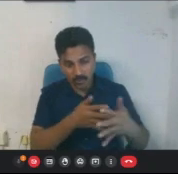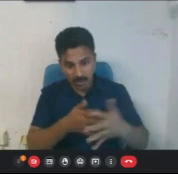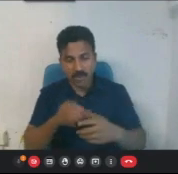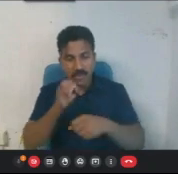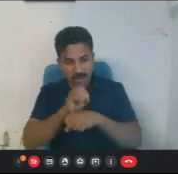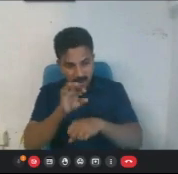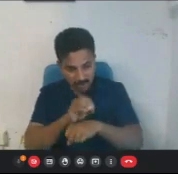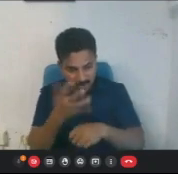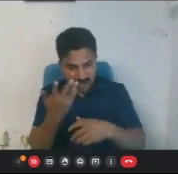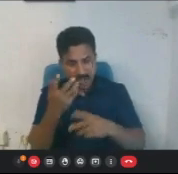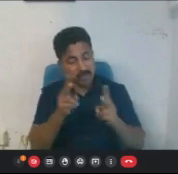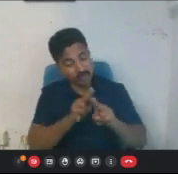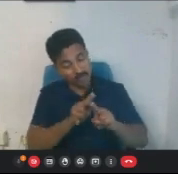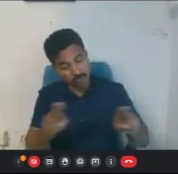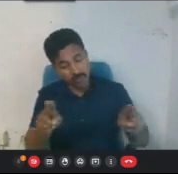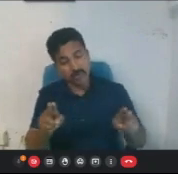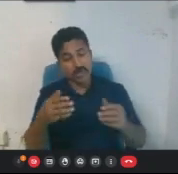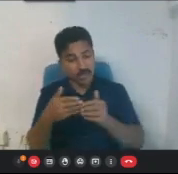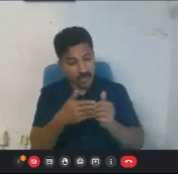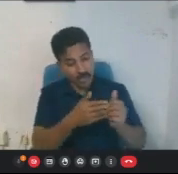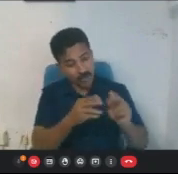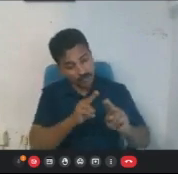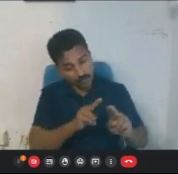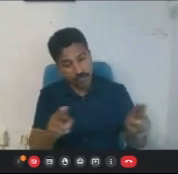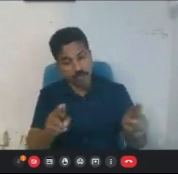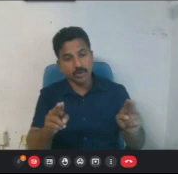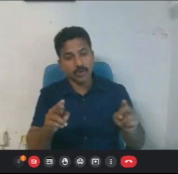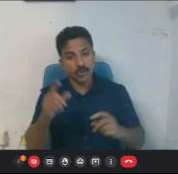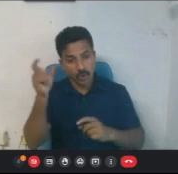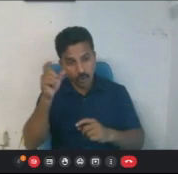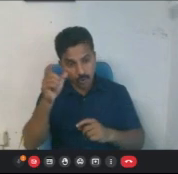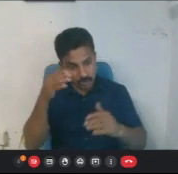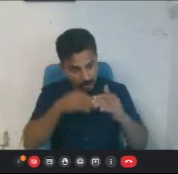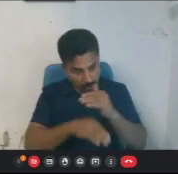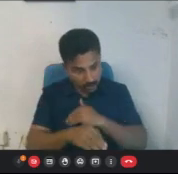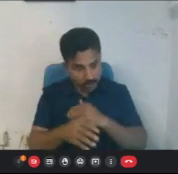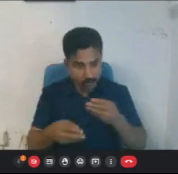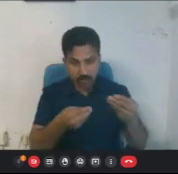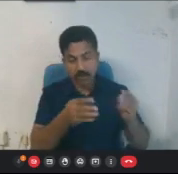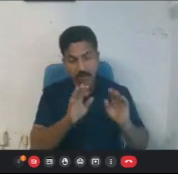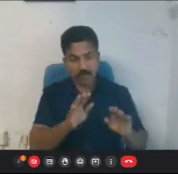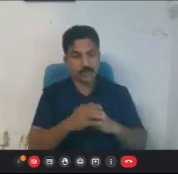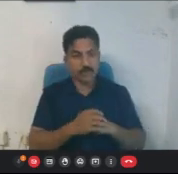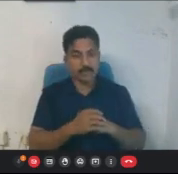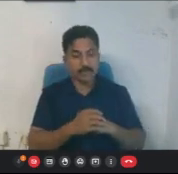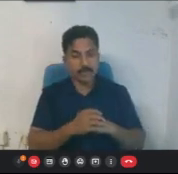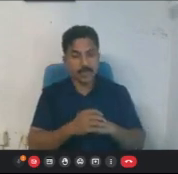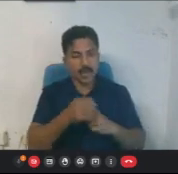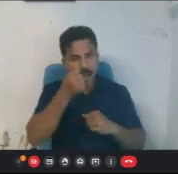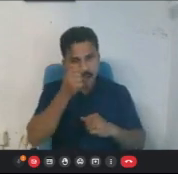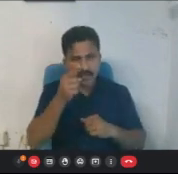കൗൺസിലിങ്ങും അതുപോലെ വേണ്ട എല്ലാ നിർദ്ദേശങ്ങളും അവർക്ക് കോളേജിന്റെ ഭാഗത്ത് നിന്നും കൊടുക്കുന്നുണ്ട്. പക്ഷേ